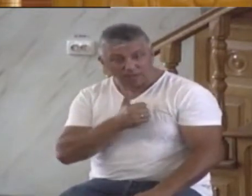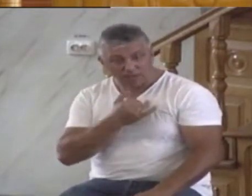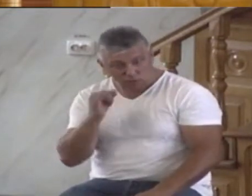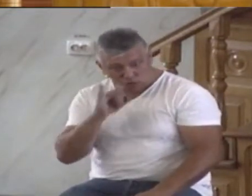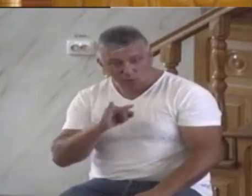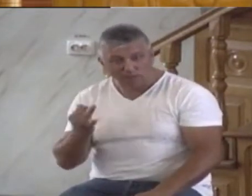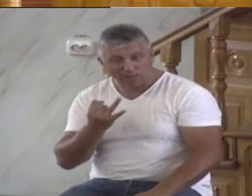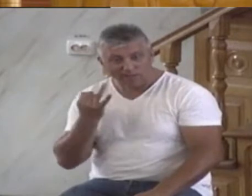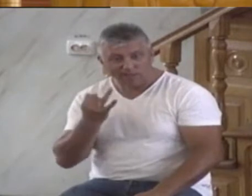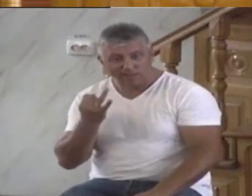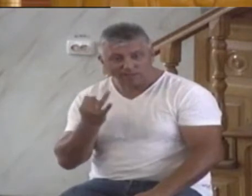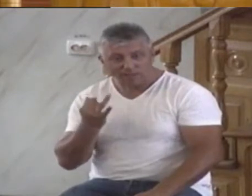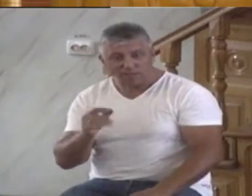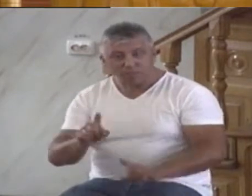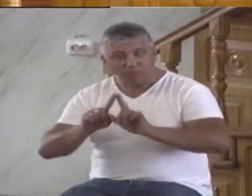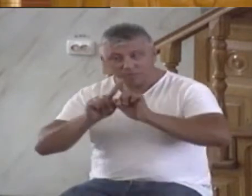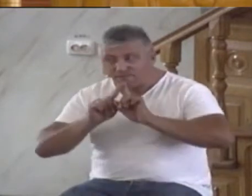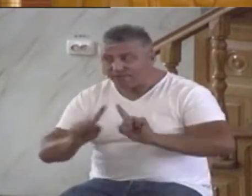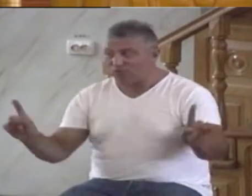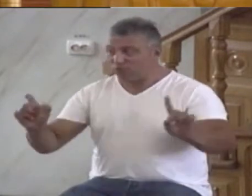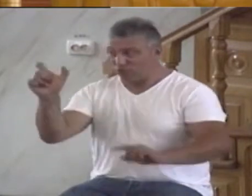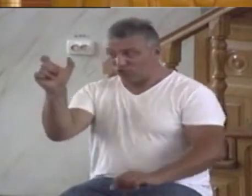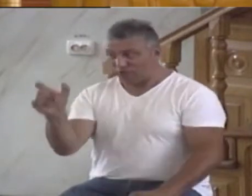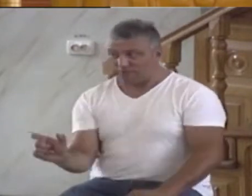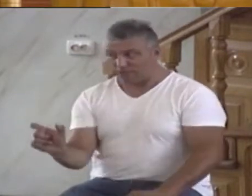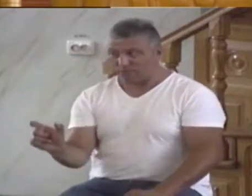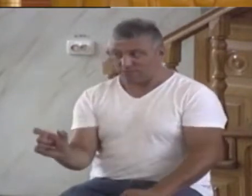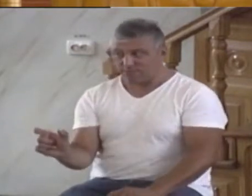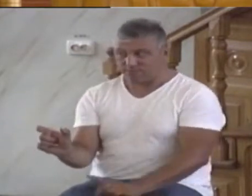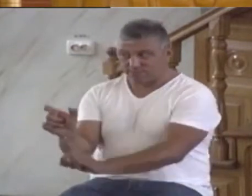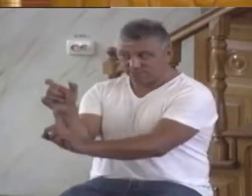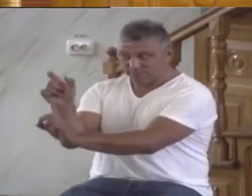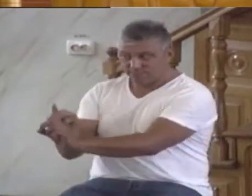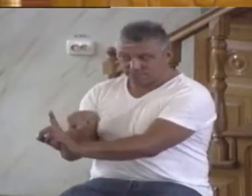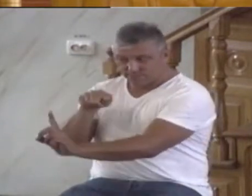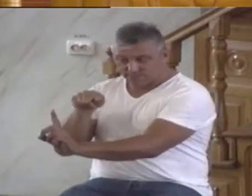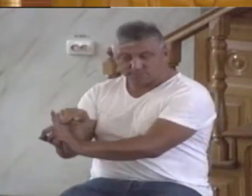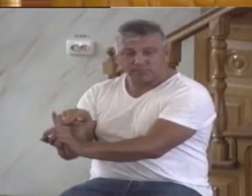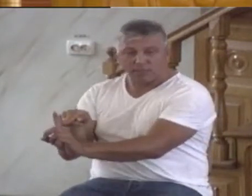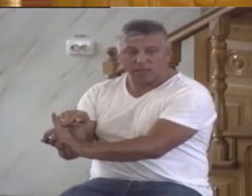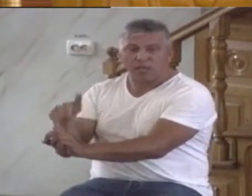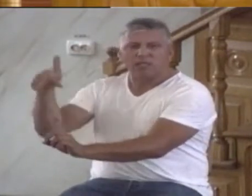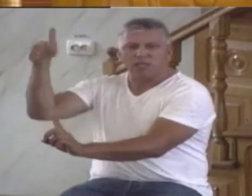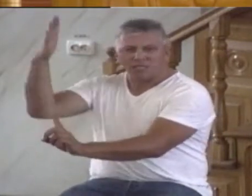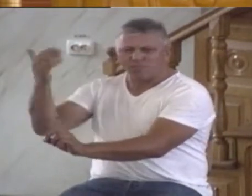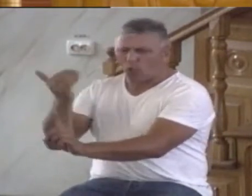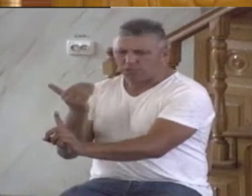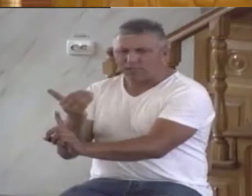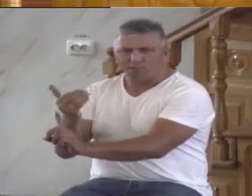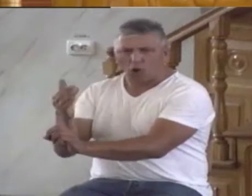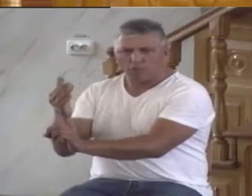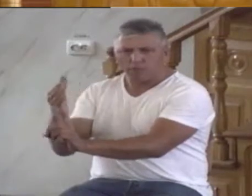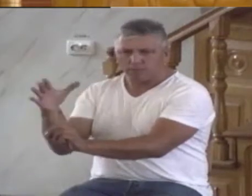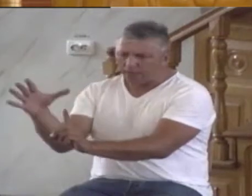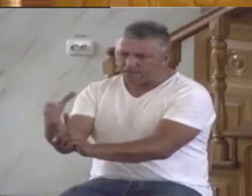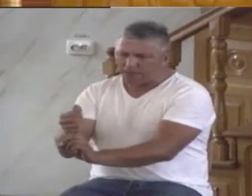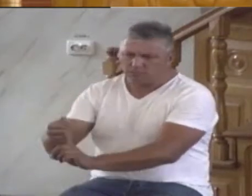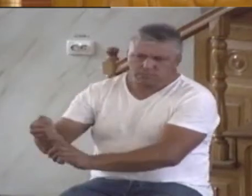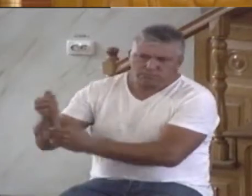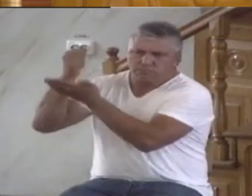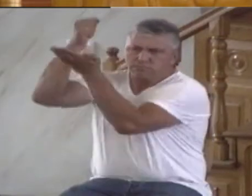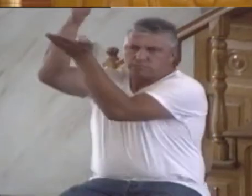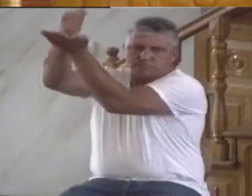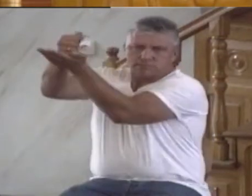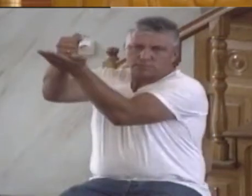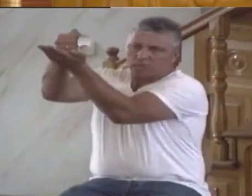и попытаемся понять причины, по которым Господь поднял его на весьма высокий пьедестал.